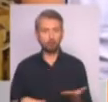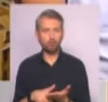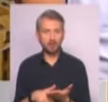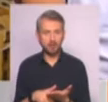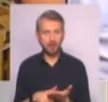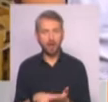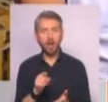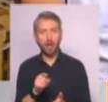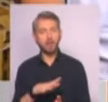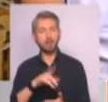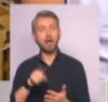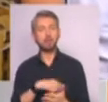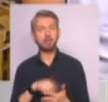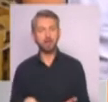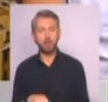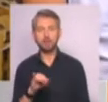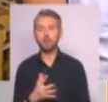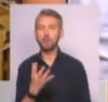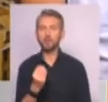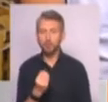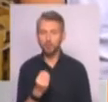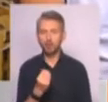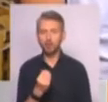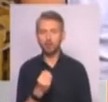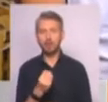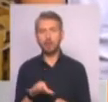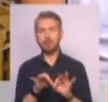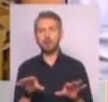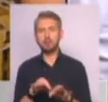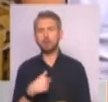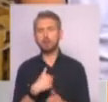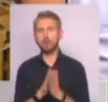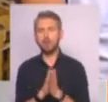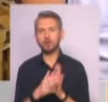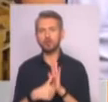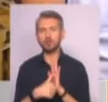она была отменена. И еще прокомментируйте мне, пожалуйста,